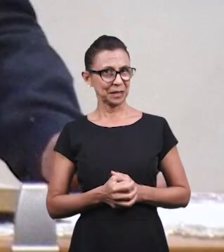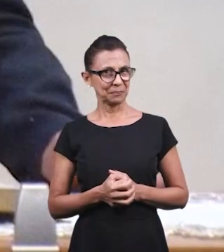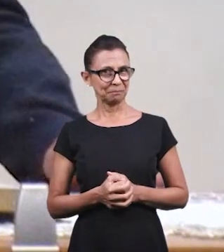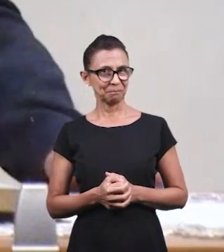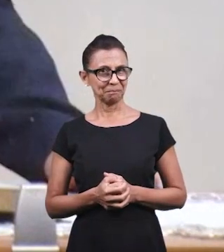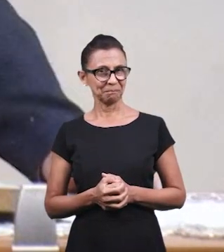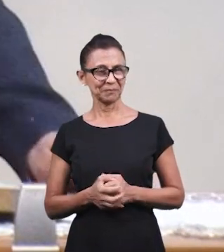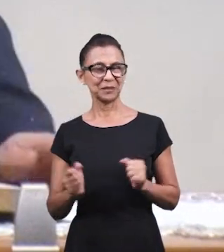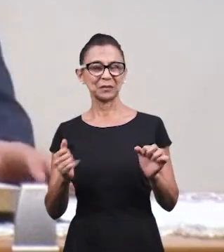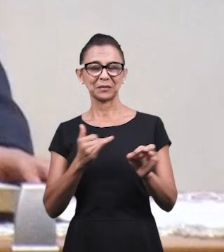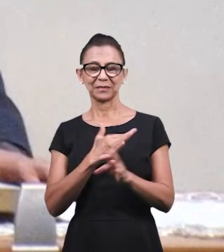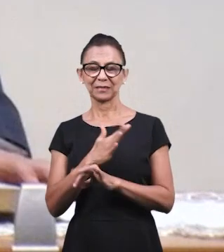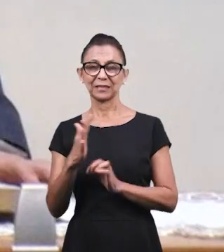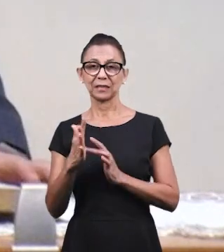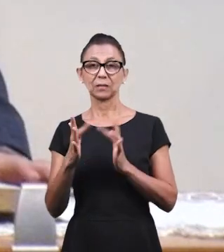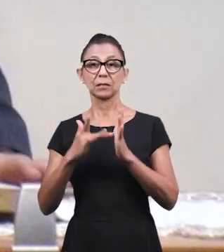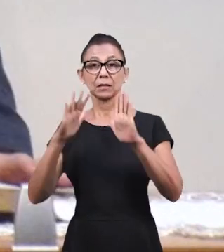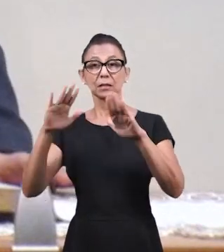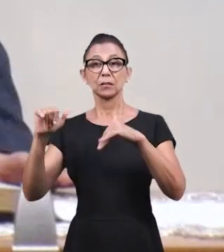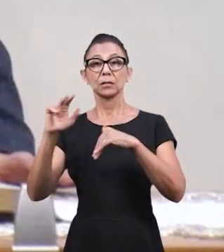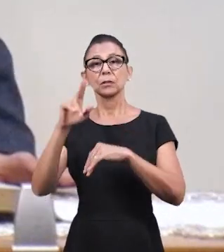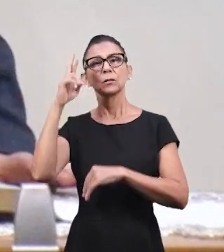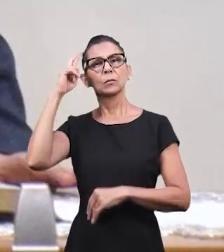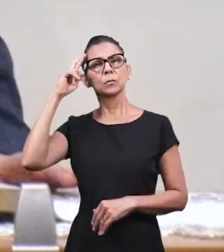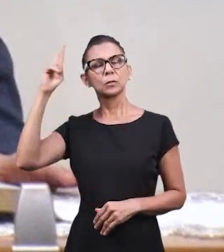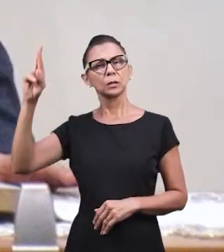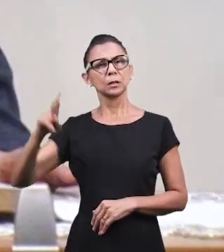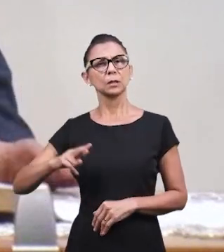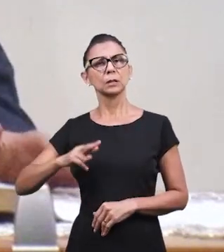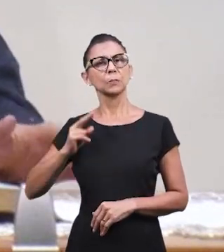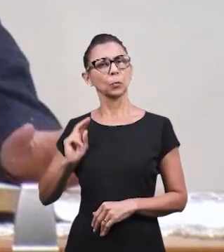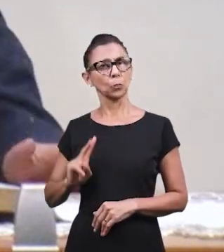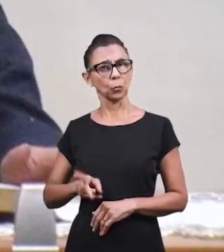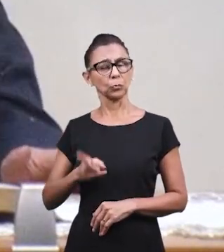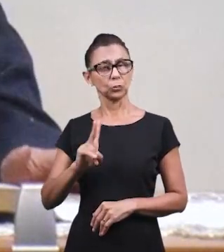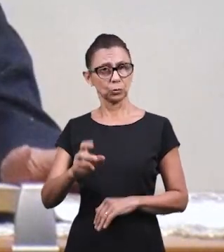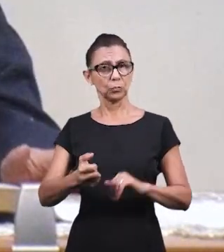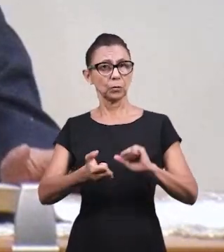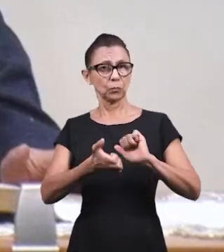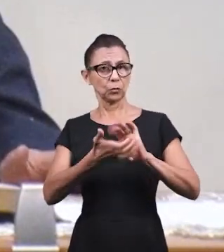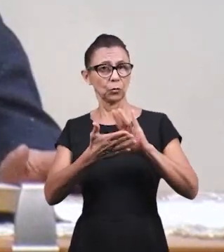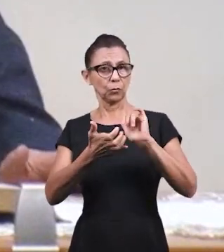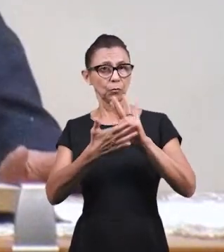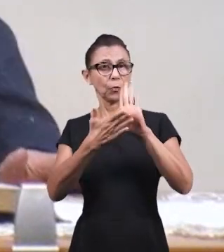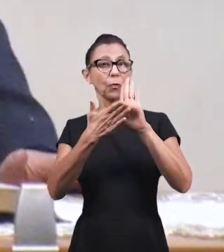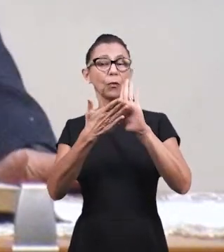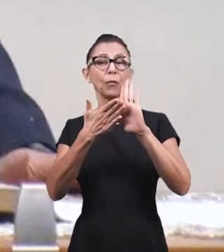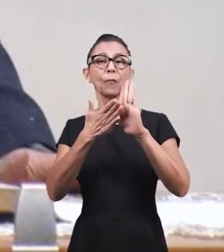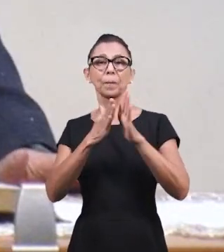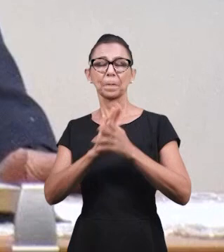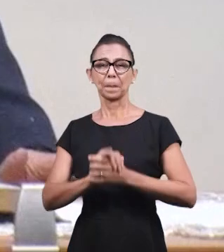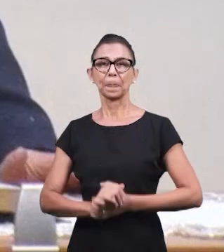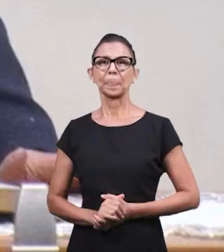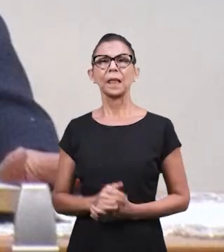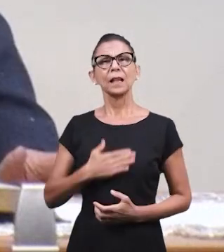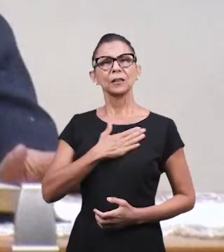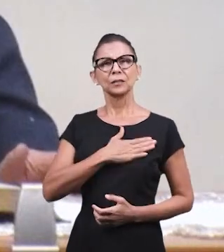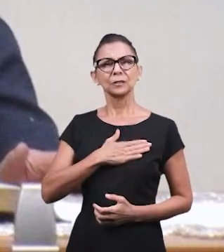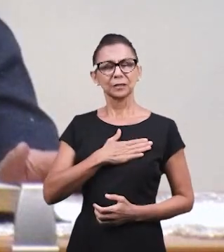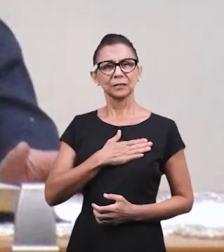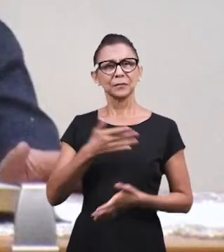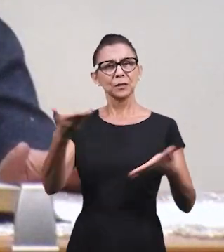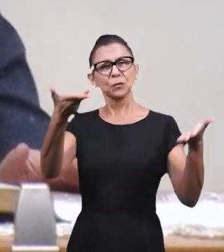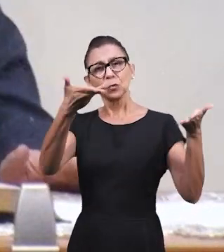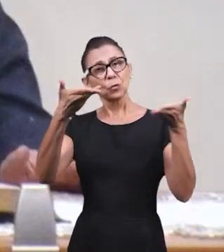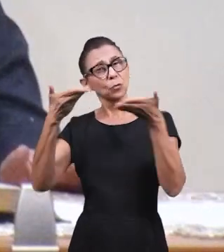аминь слава господу иисусу до будет прославлено имя господне мы продолжим прославлять господа и споем еще